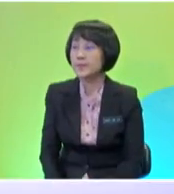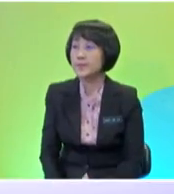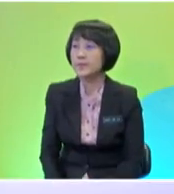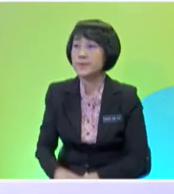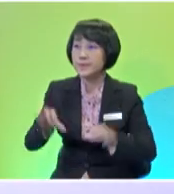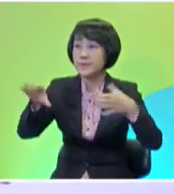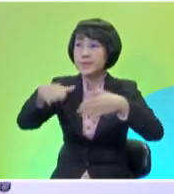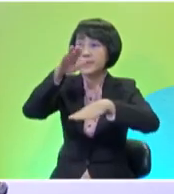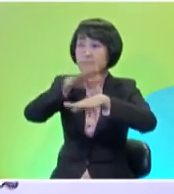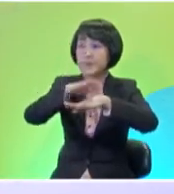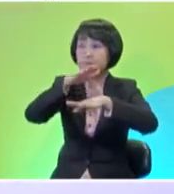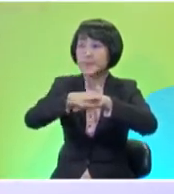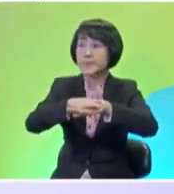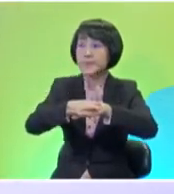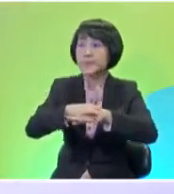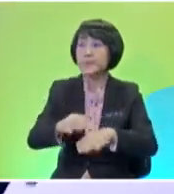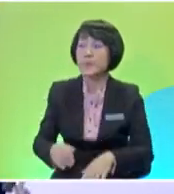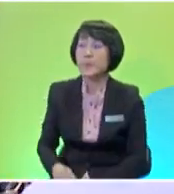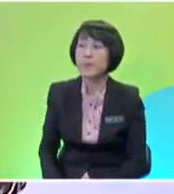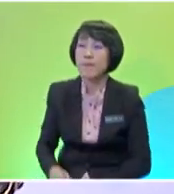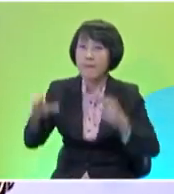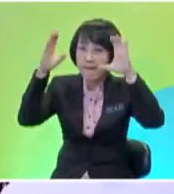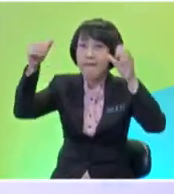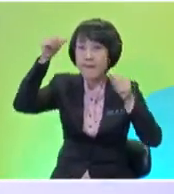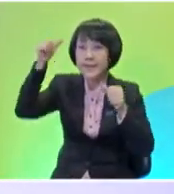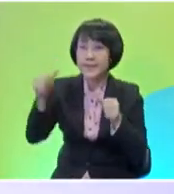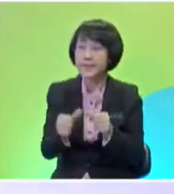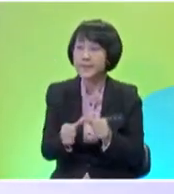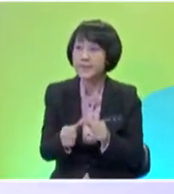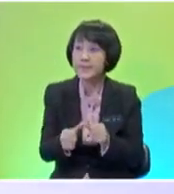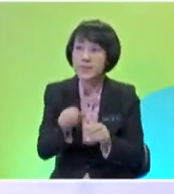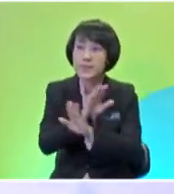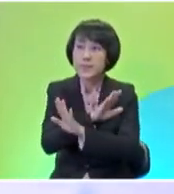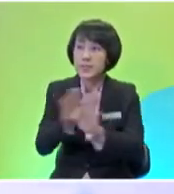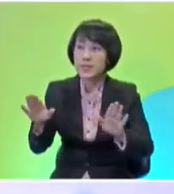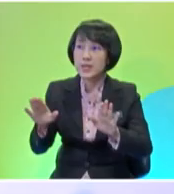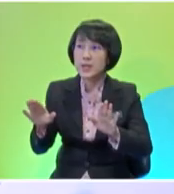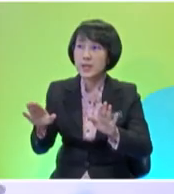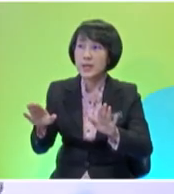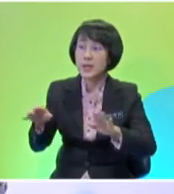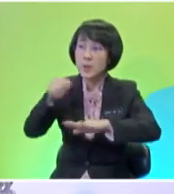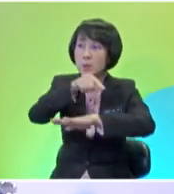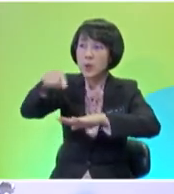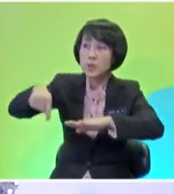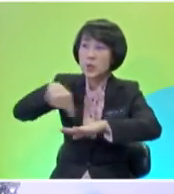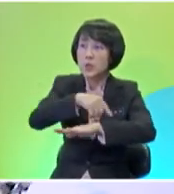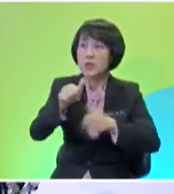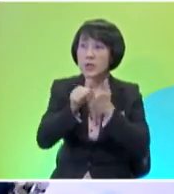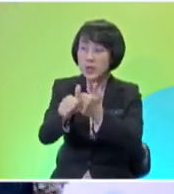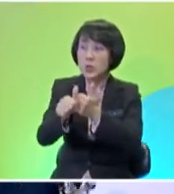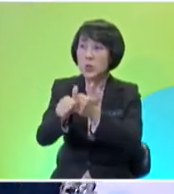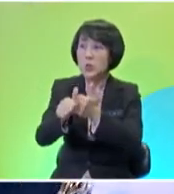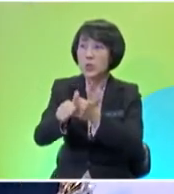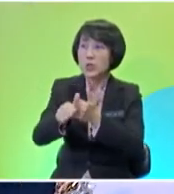so kita ukur di mana kedudukannya. Okey, suka saya nak ingatkan macam murid-murid, jangan potong ikut saiz panel solar ni. Besarkan sikit.